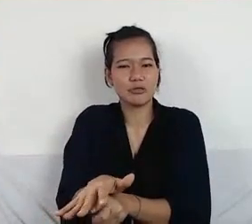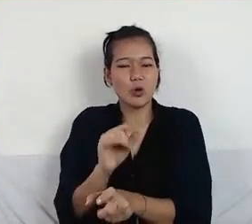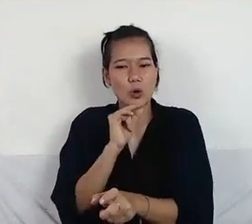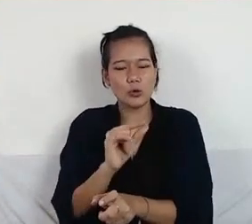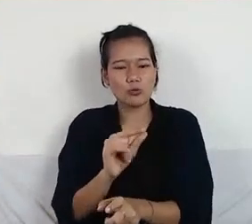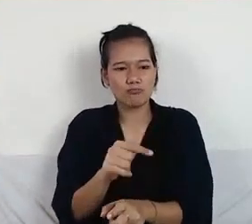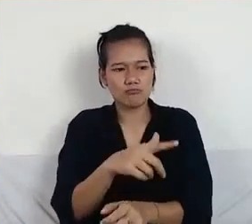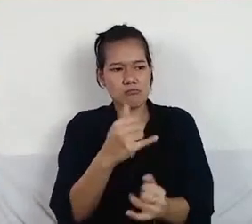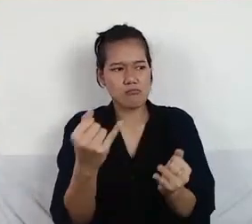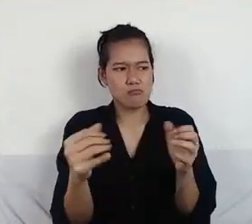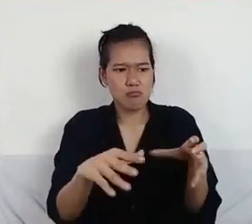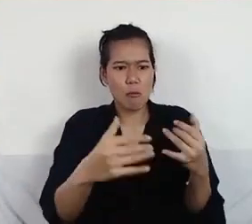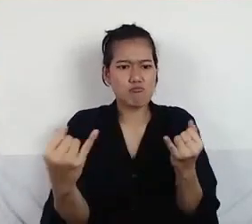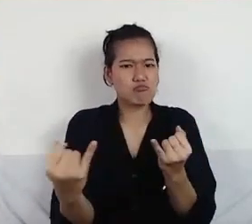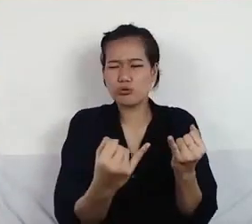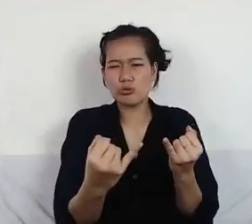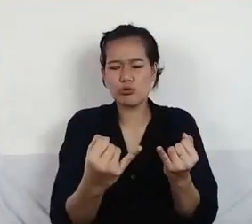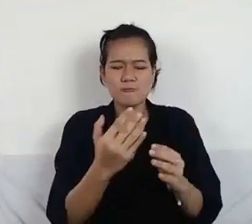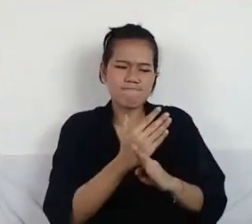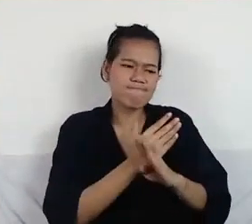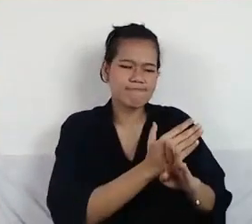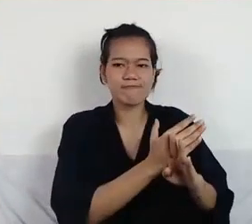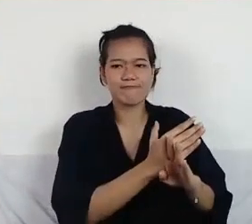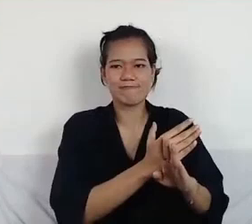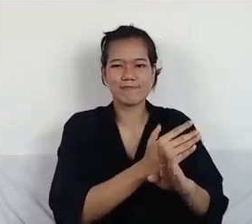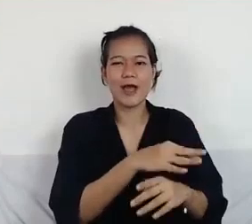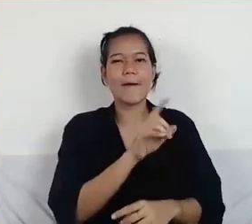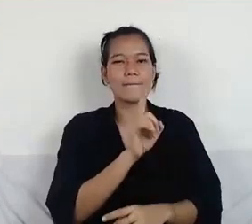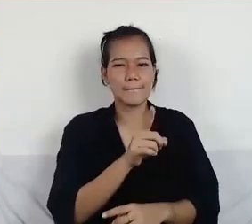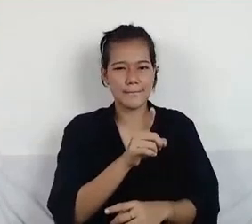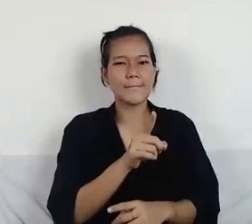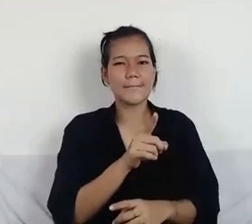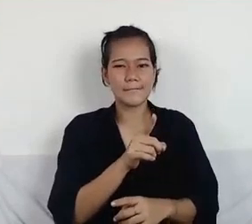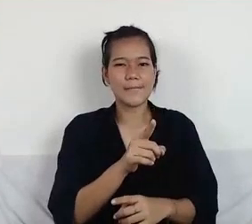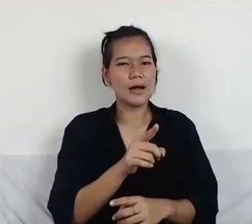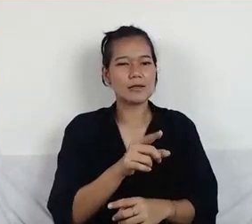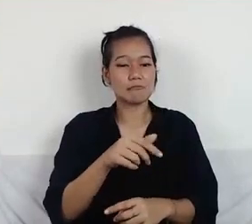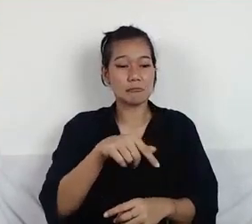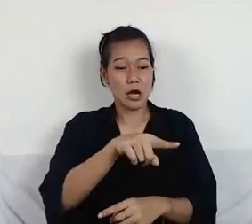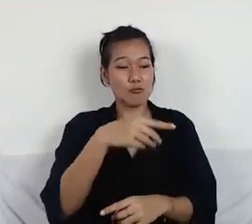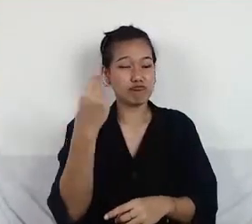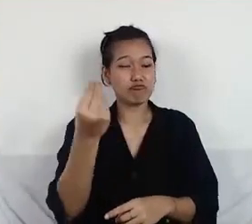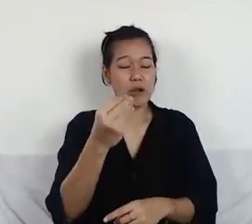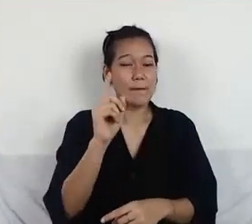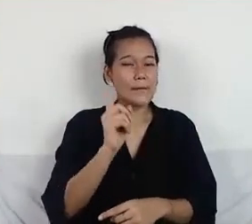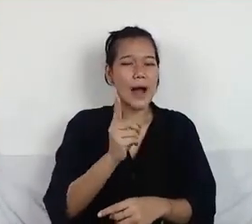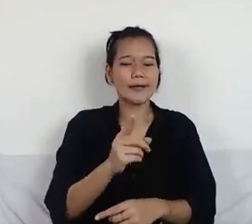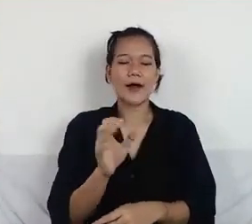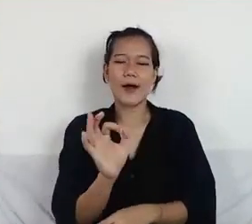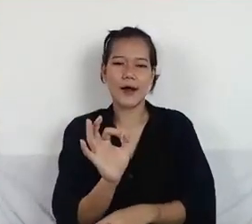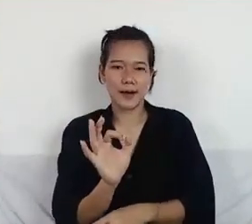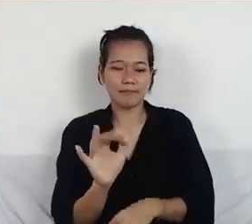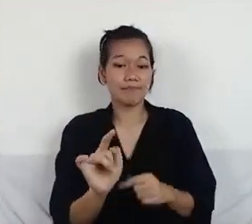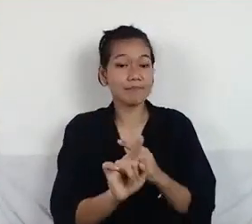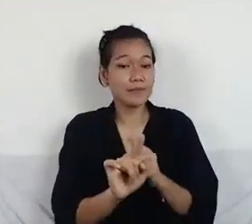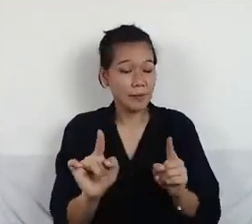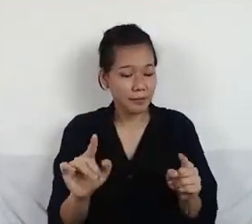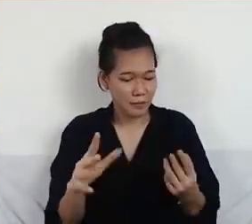musuh, sehingga tidak ada yang akan membahayakan kamu. Namun